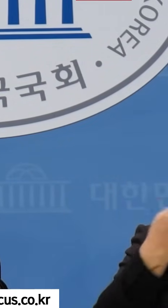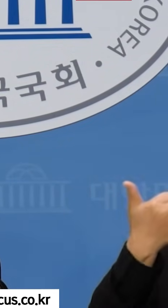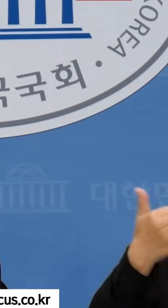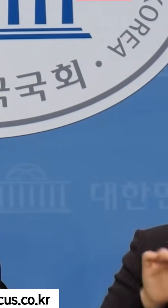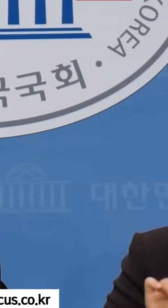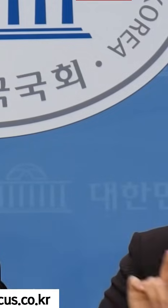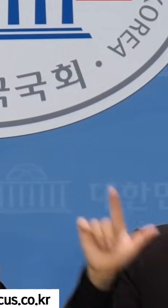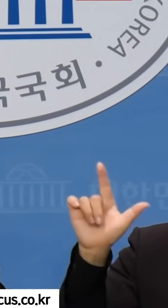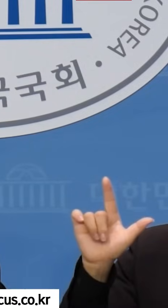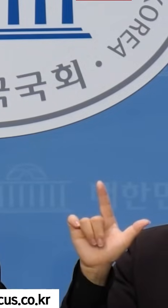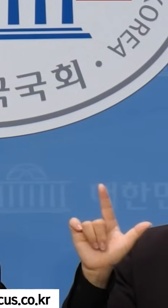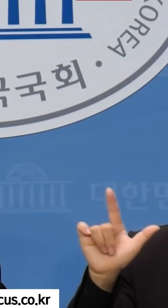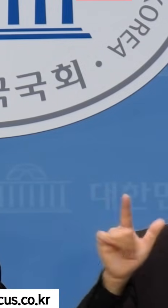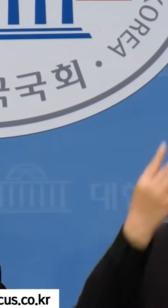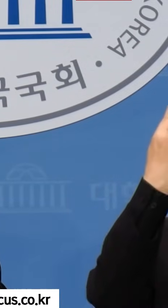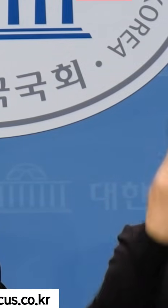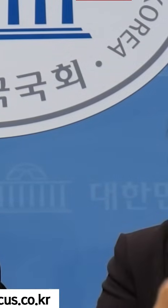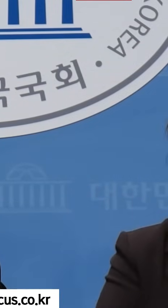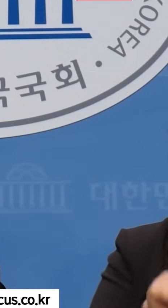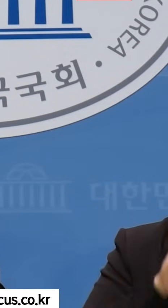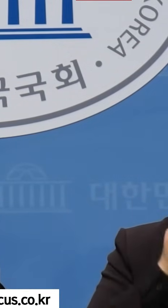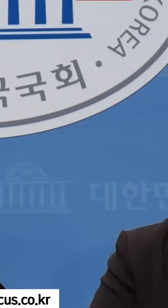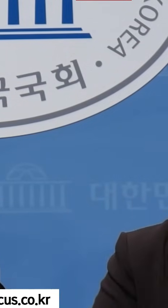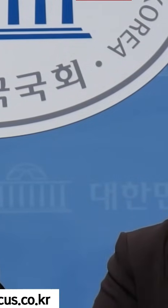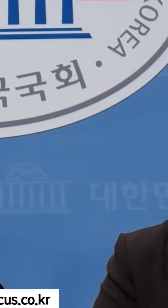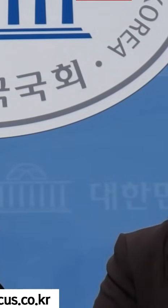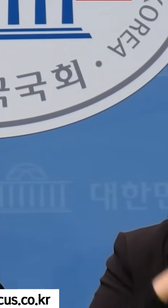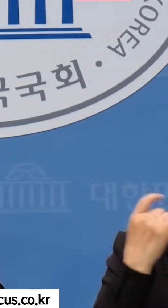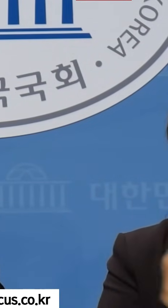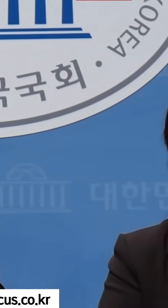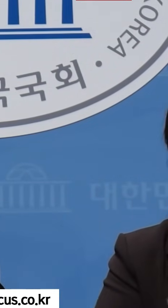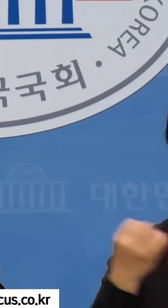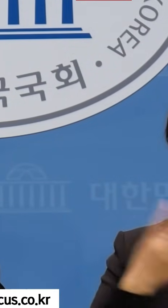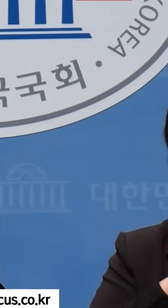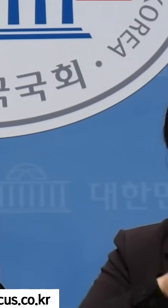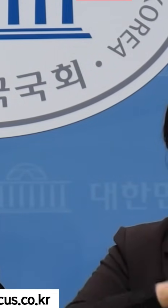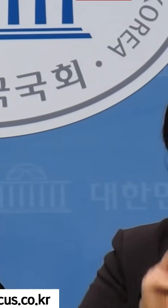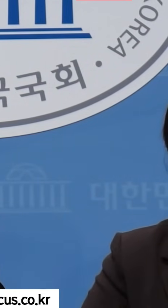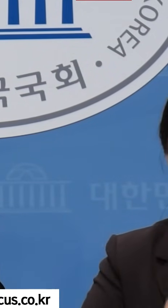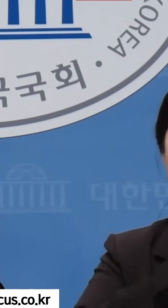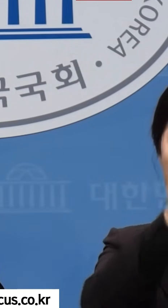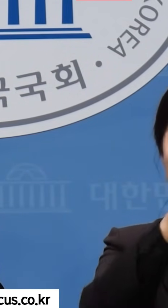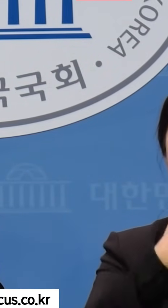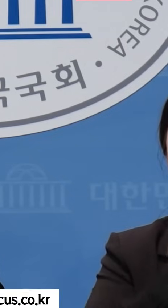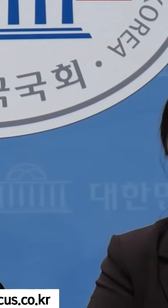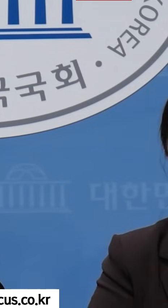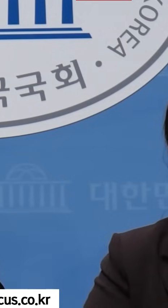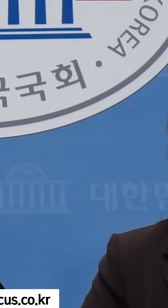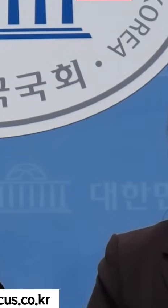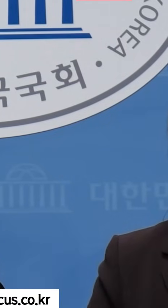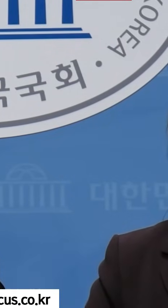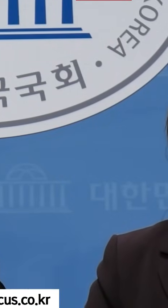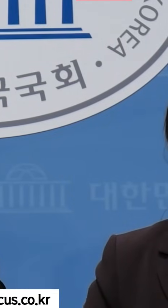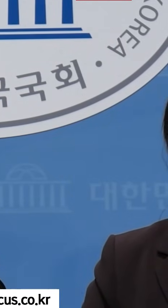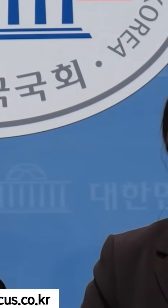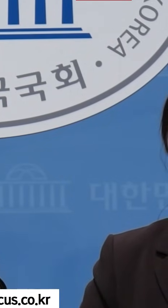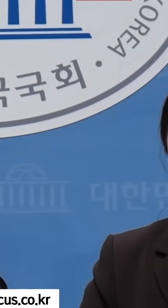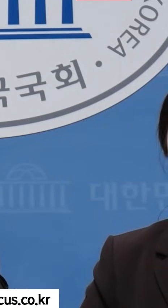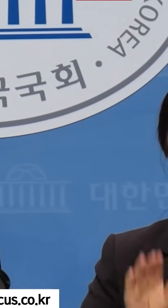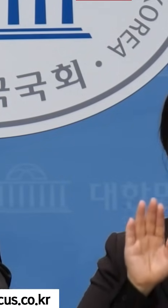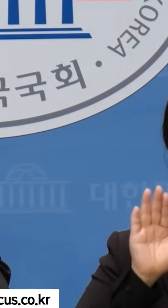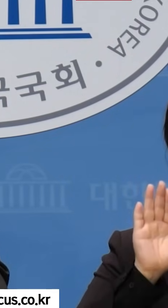2019년에 옥중에서 민사 형사 고소를 합니다. 그